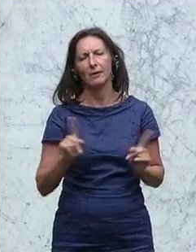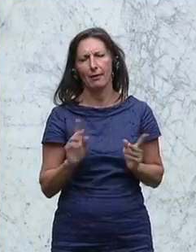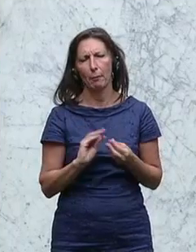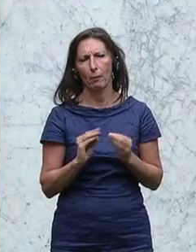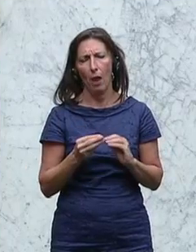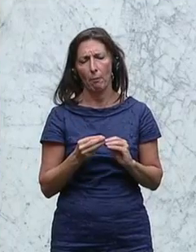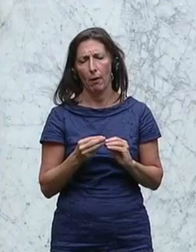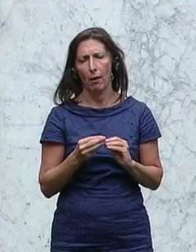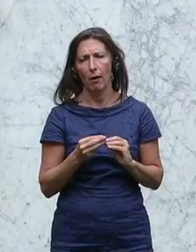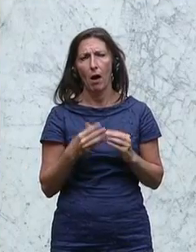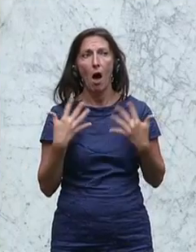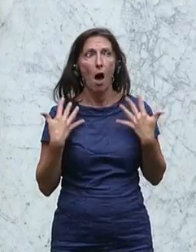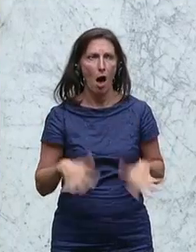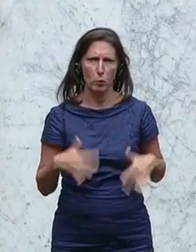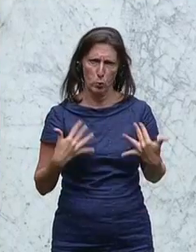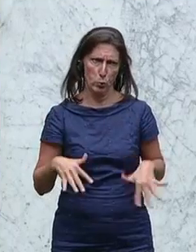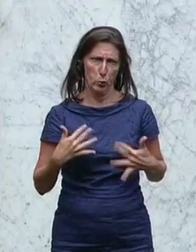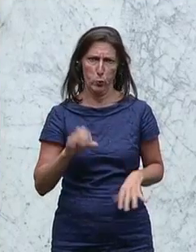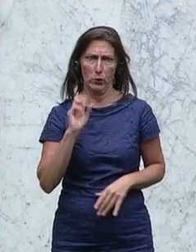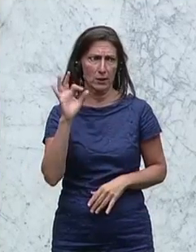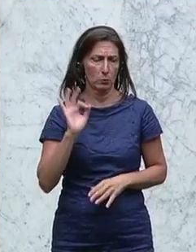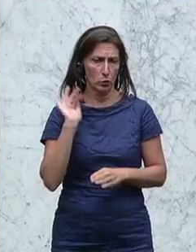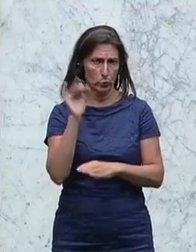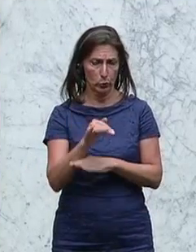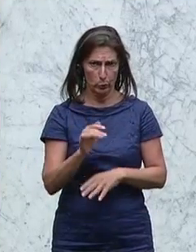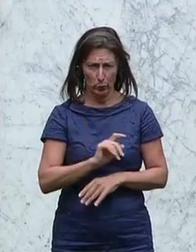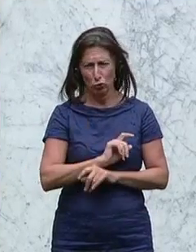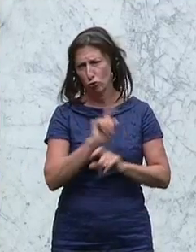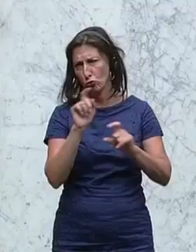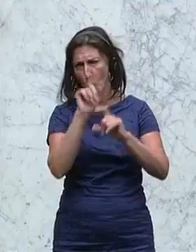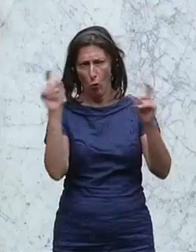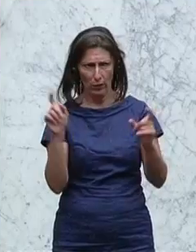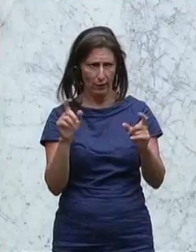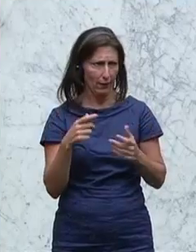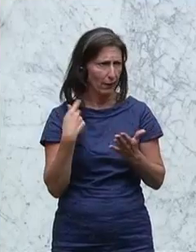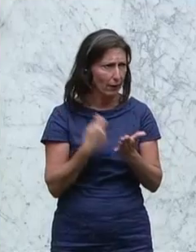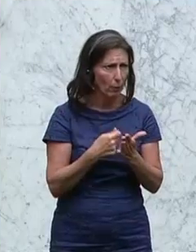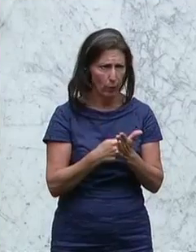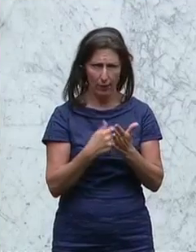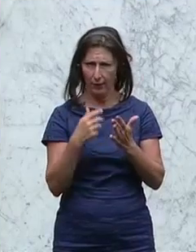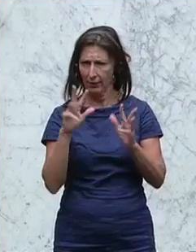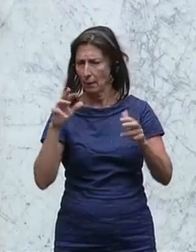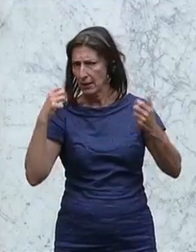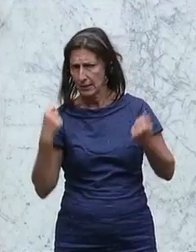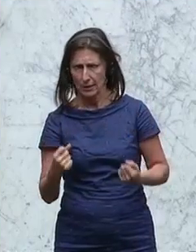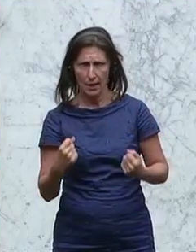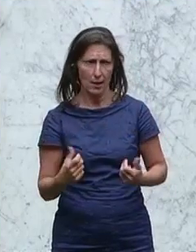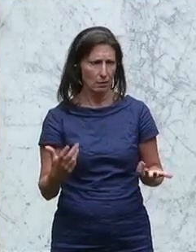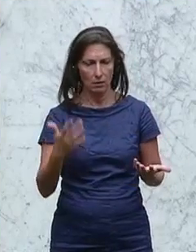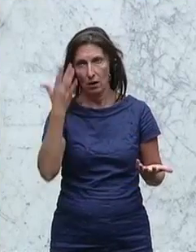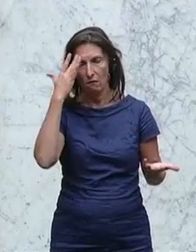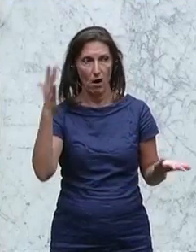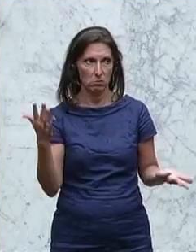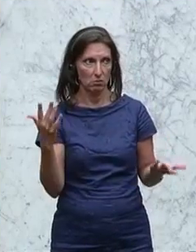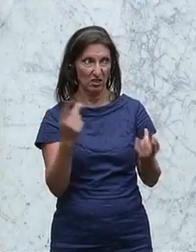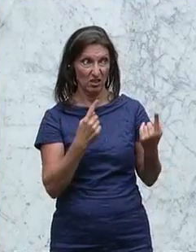gewaltige Arbeitslosigkeit bei über 13%, die Schuldenlast, die Gebühren, die Sicherheitslage. Ich weiß nicht, was die